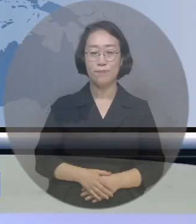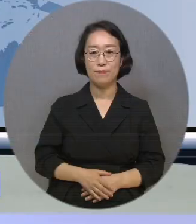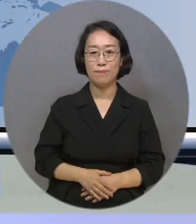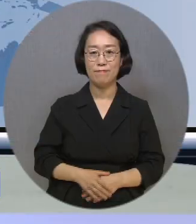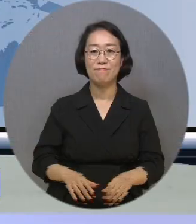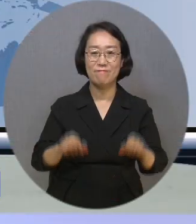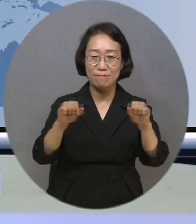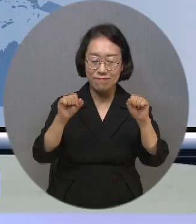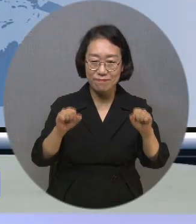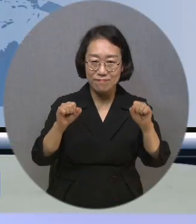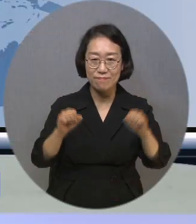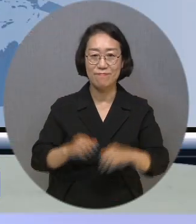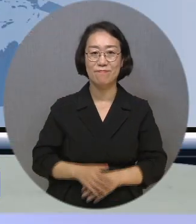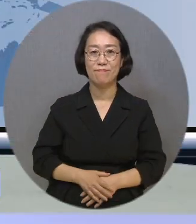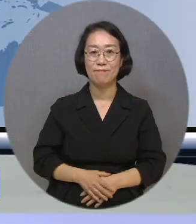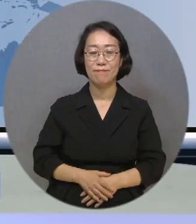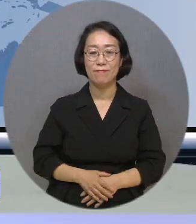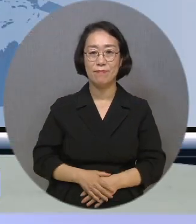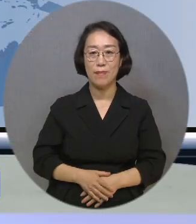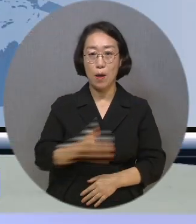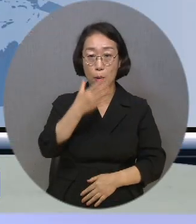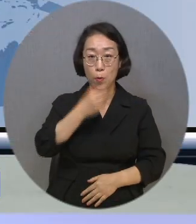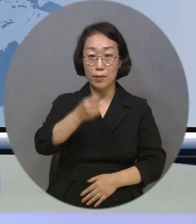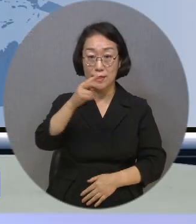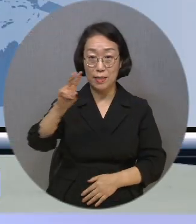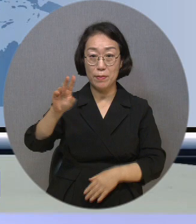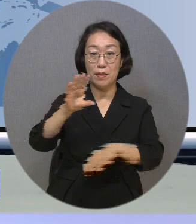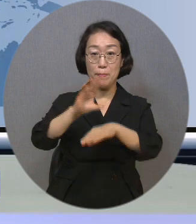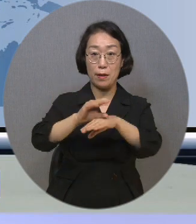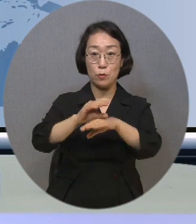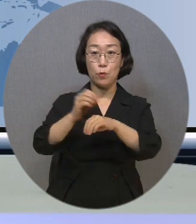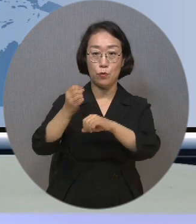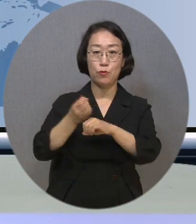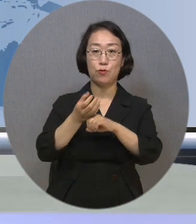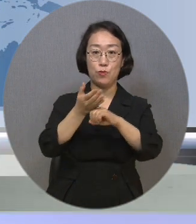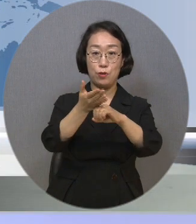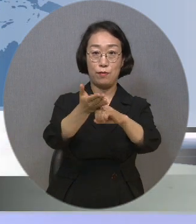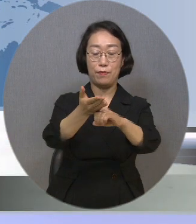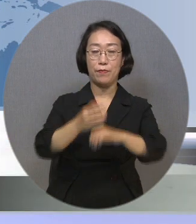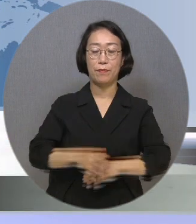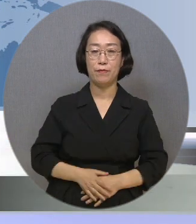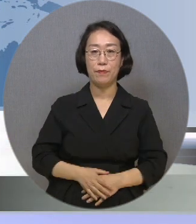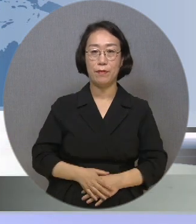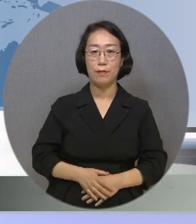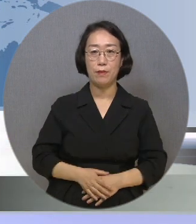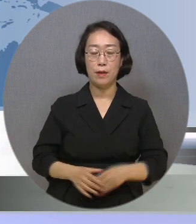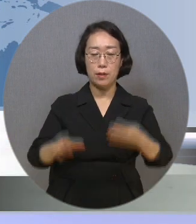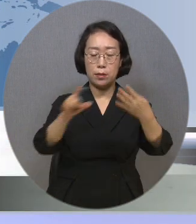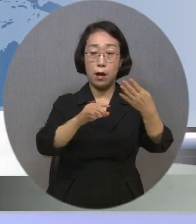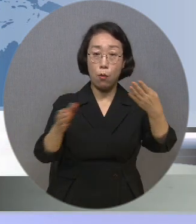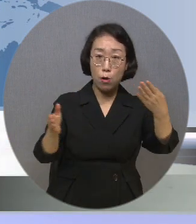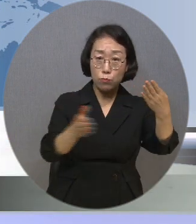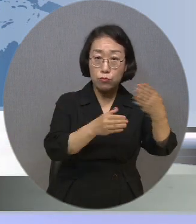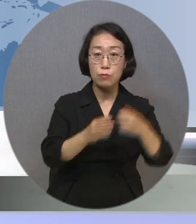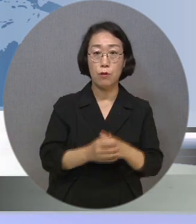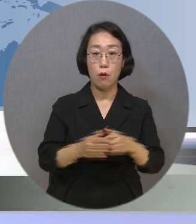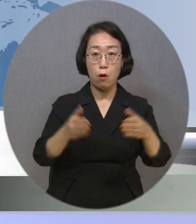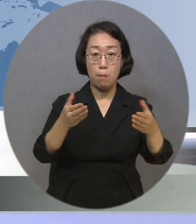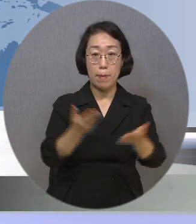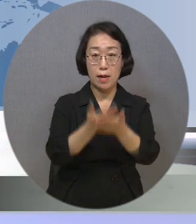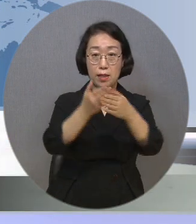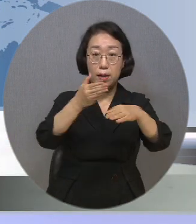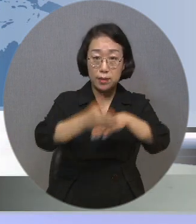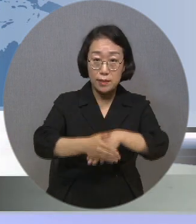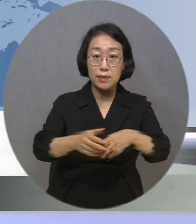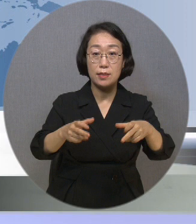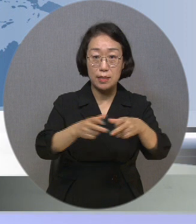시청자 여러분 안녕하십니까? WBC 복지TV 뉴스24입니다. 지난 4월부터 발달장애인